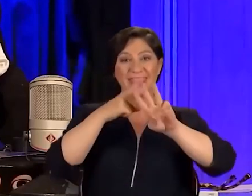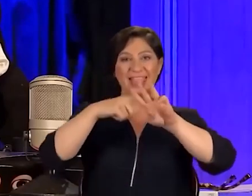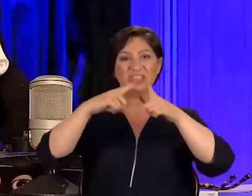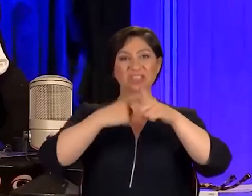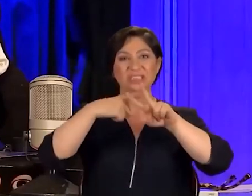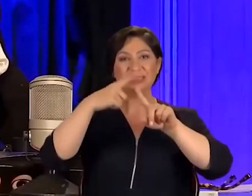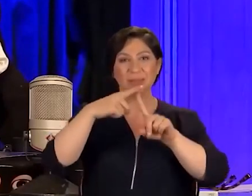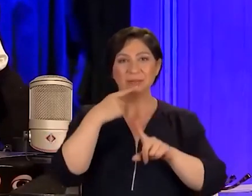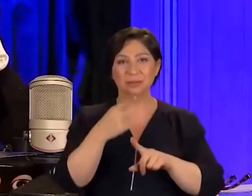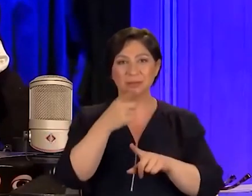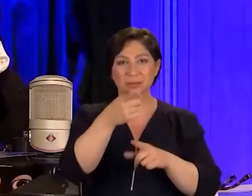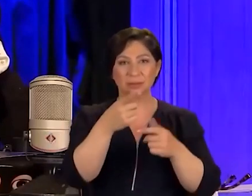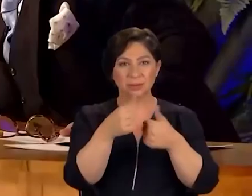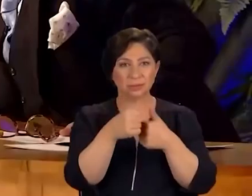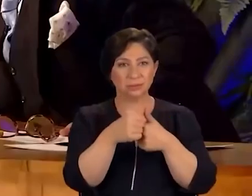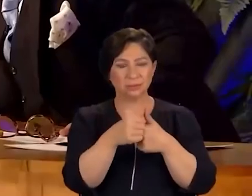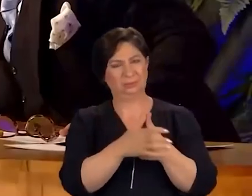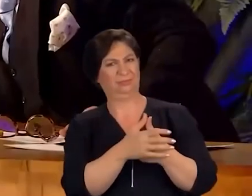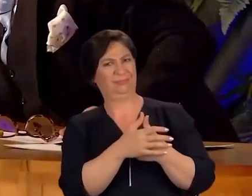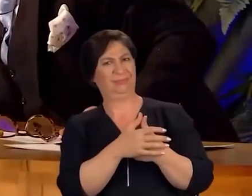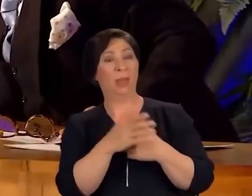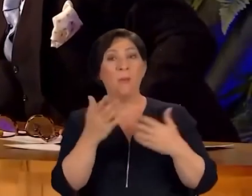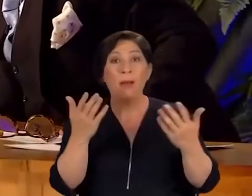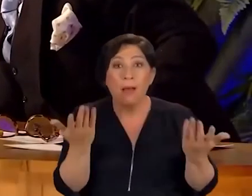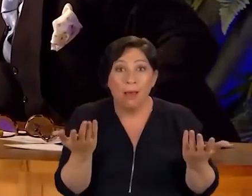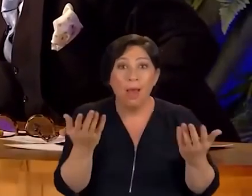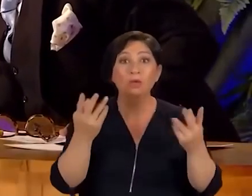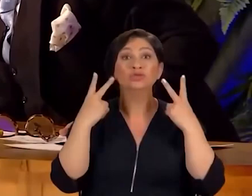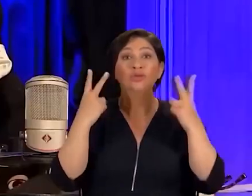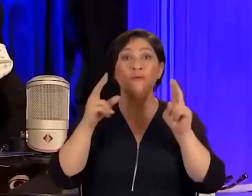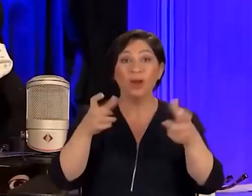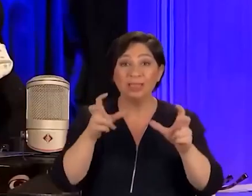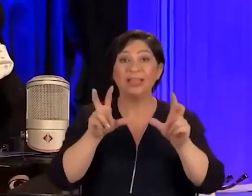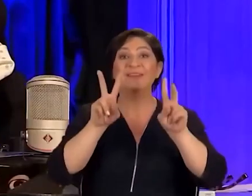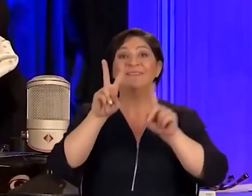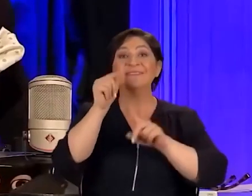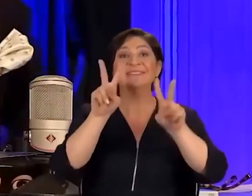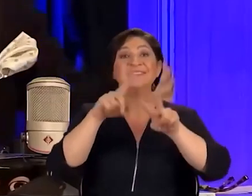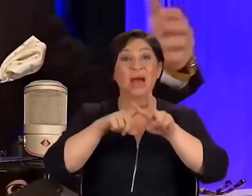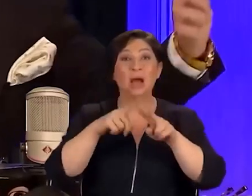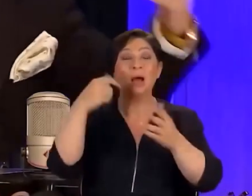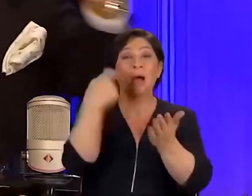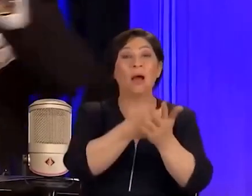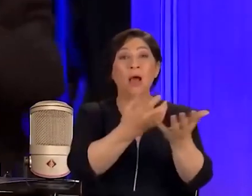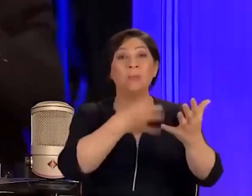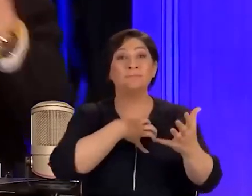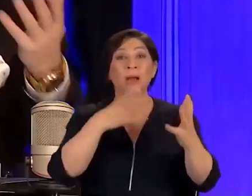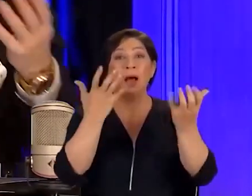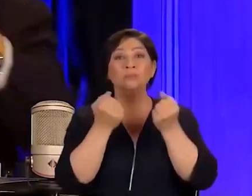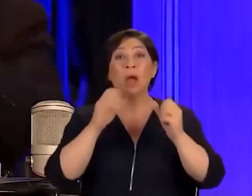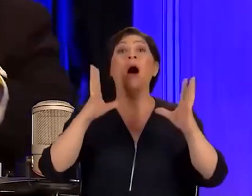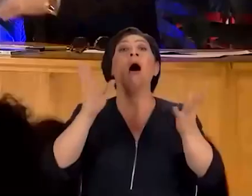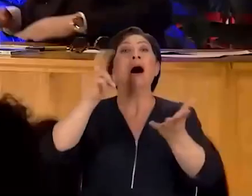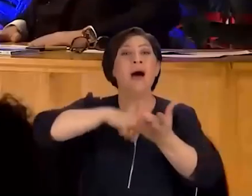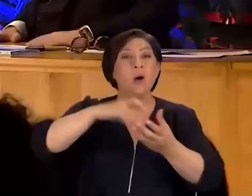dedi. Senin eşin. Meğerse Show Radyo'yu ve Viva'yı satın almış. Bir anda Necat'la kalktık, sarıldık,